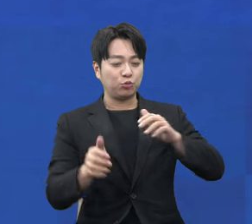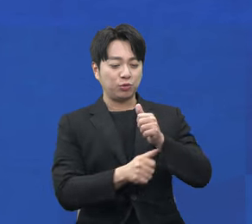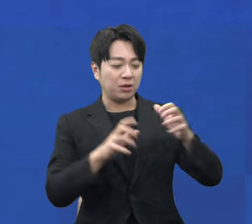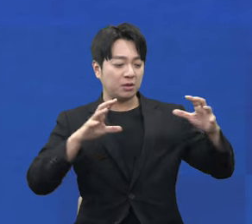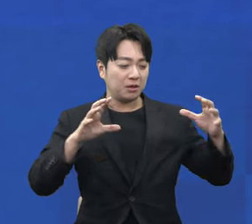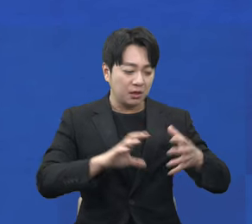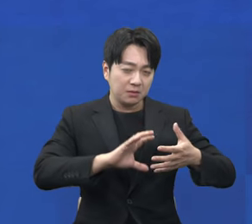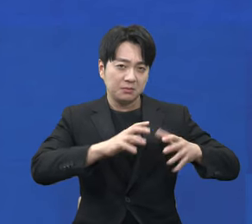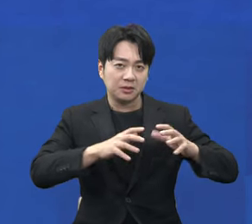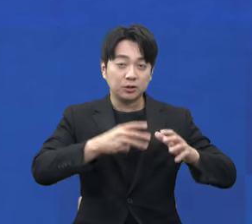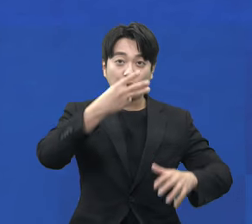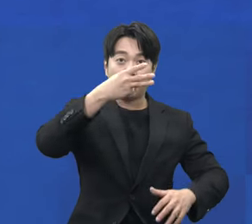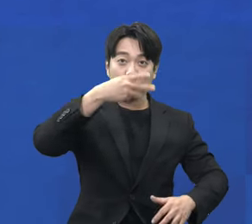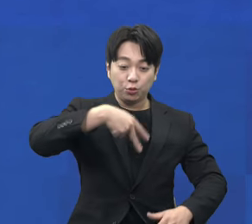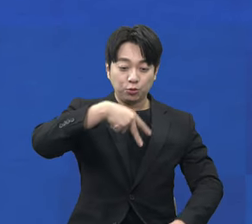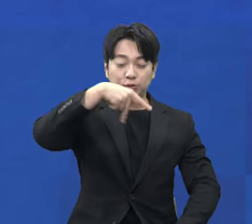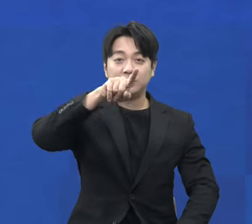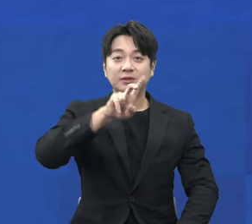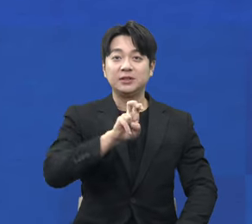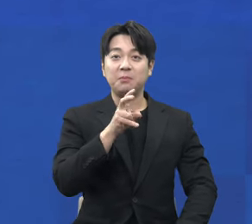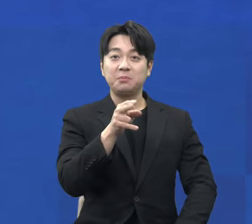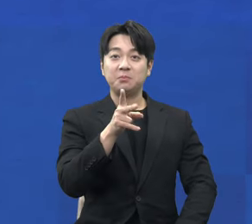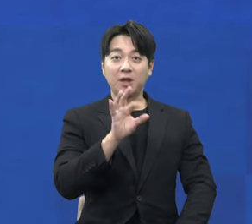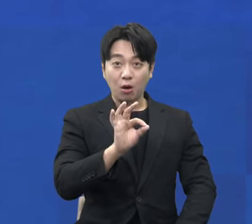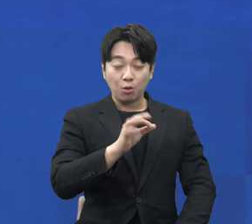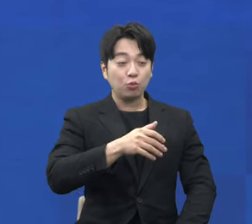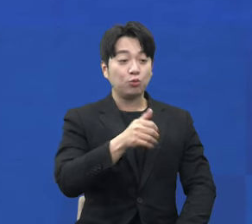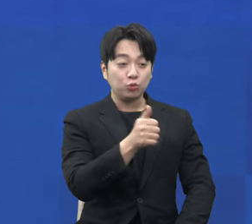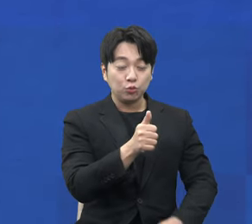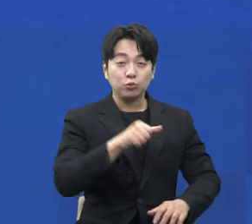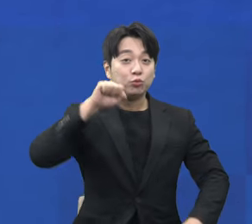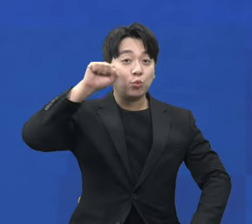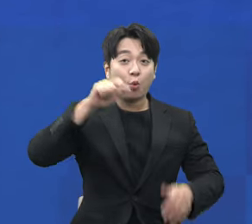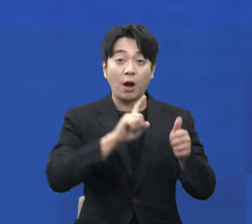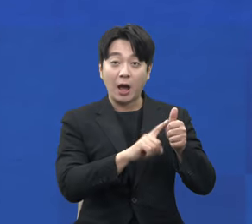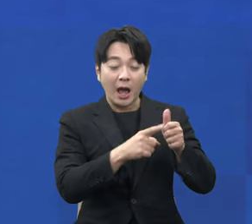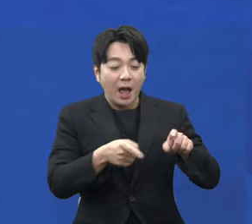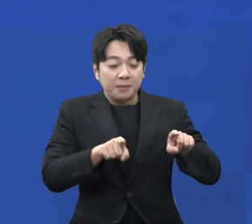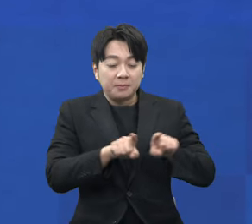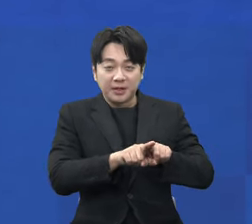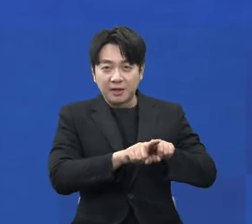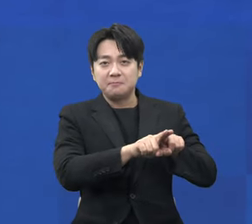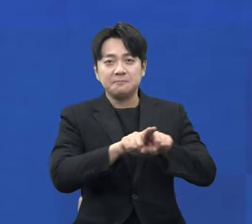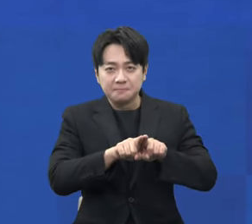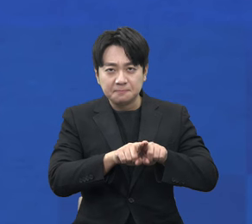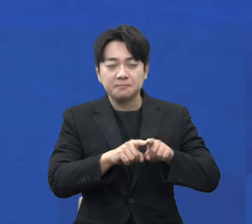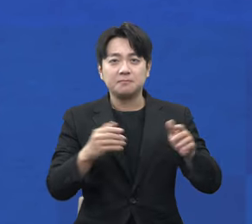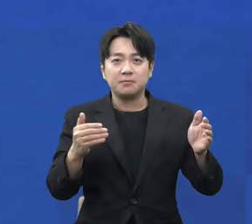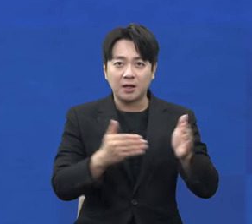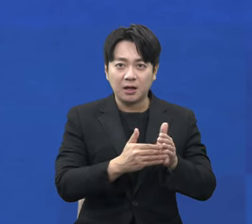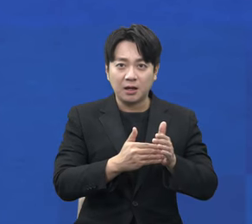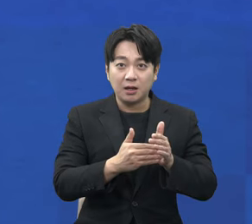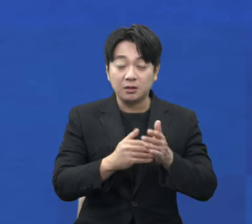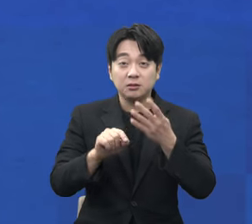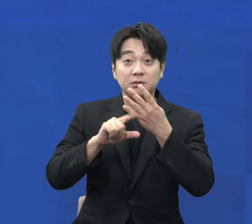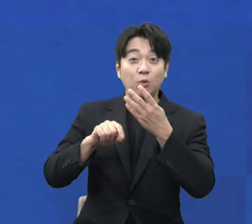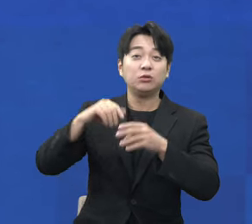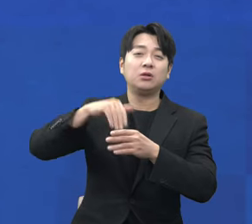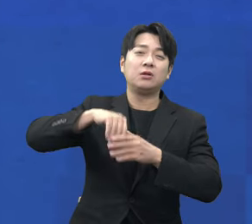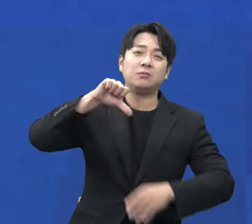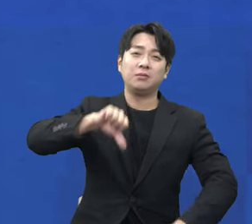함께 동작을 구석구석을 누볐습니다. 비록 아쉬운 패배였지만 더